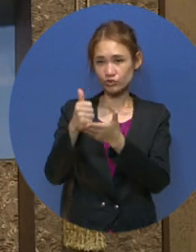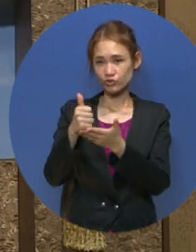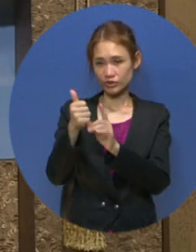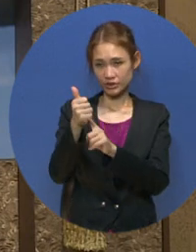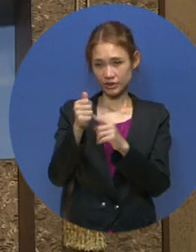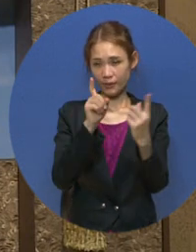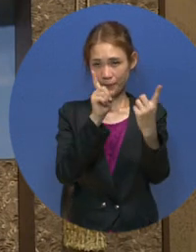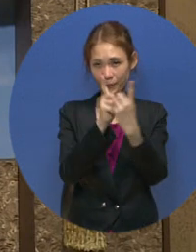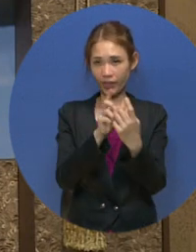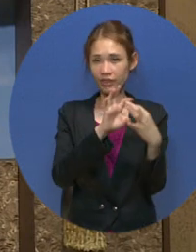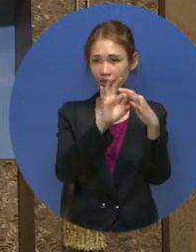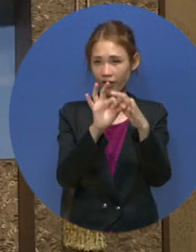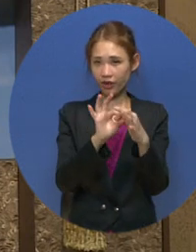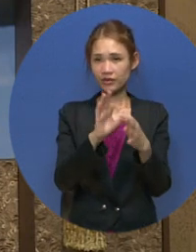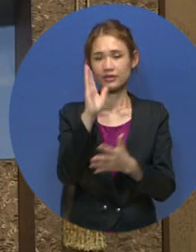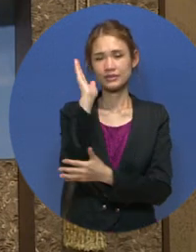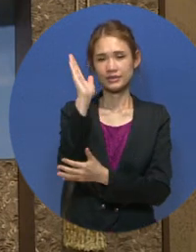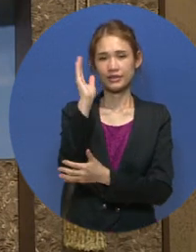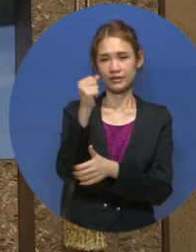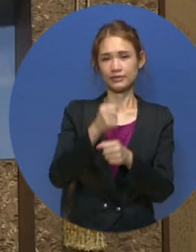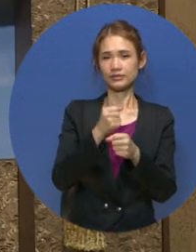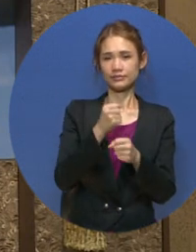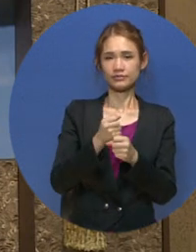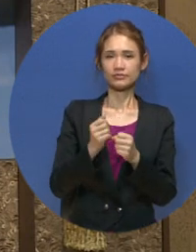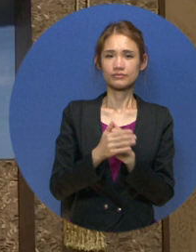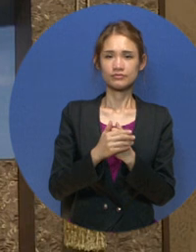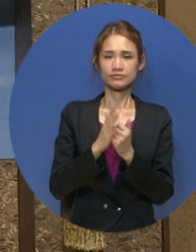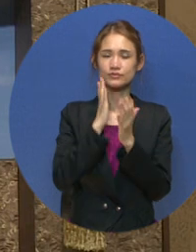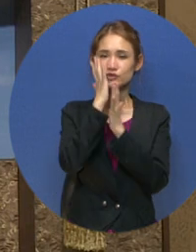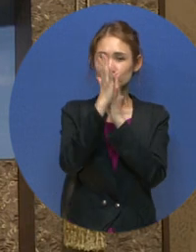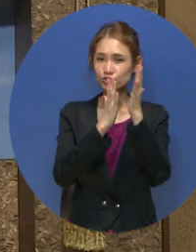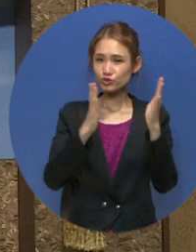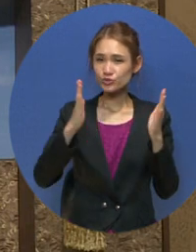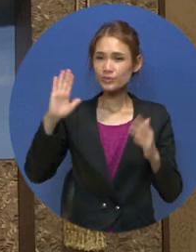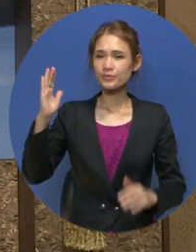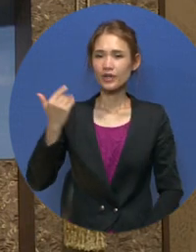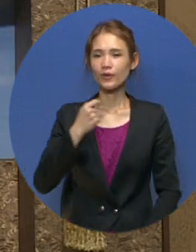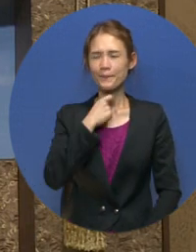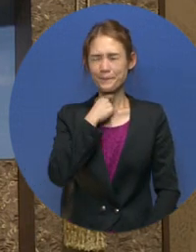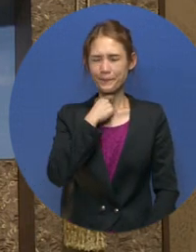주인들을 만나서 새로운 이야기들을 만들어가는 그런 숲이 되면 좋겠다